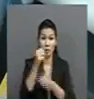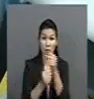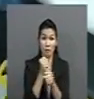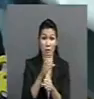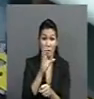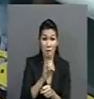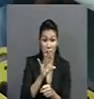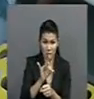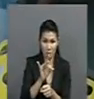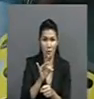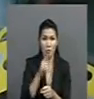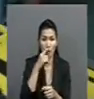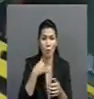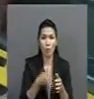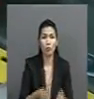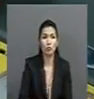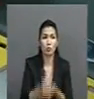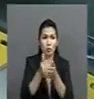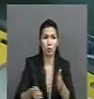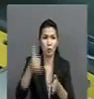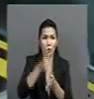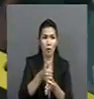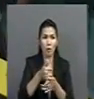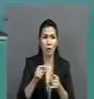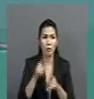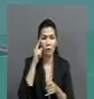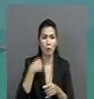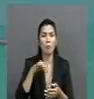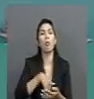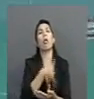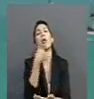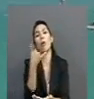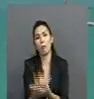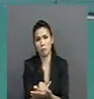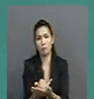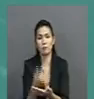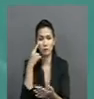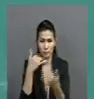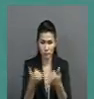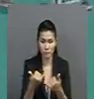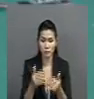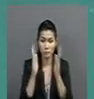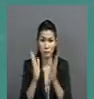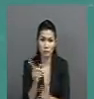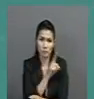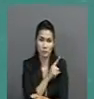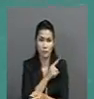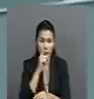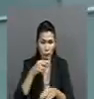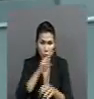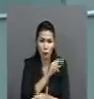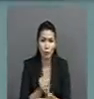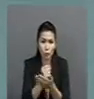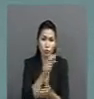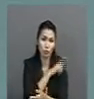ายุ58ปีพอช่วยขึ้นมาแล้วปรากฏว่าเกิดอาการหมดสติฮะทางเจ้าที่ก็เลยต้องปฐมพยาบาลเบื้